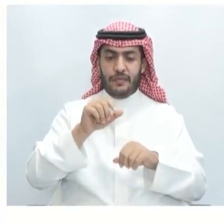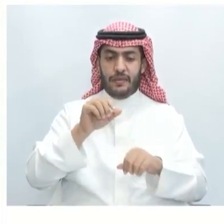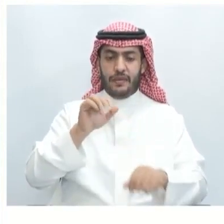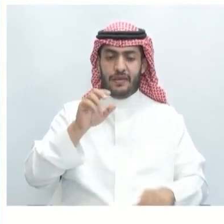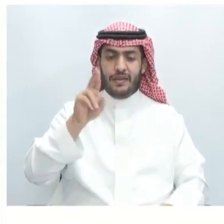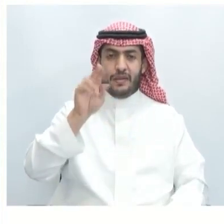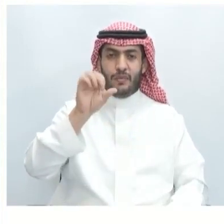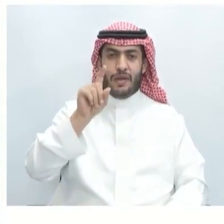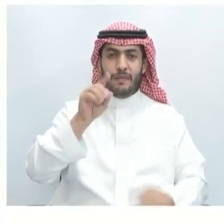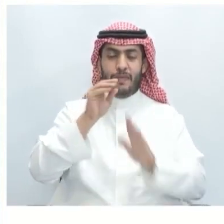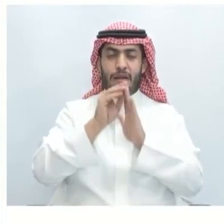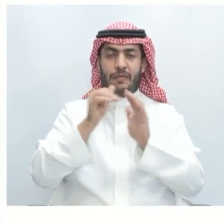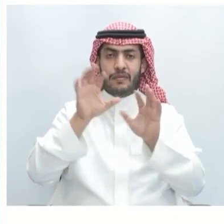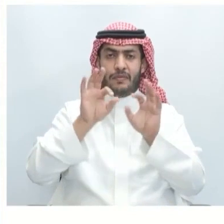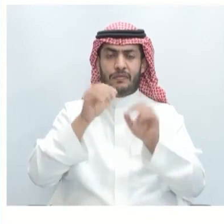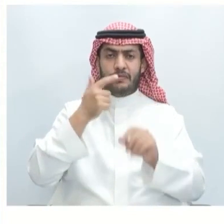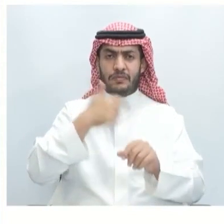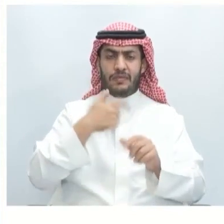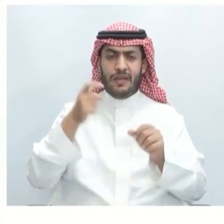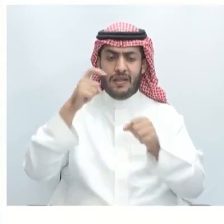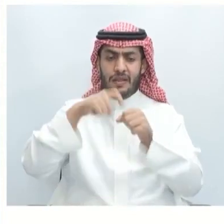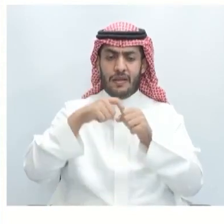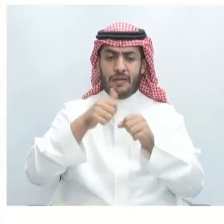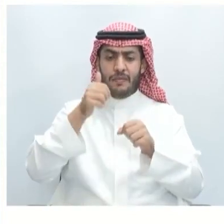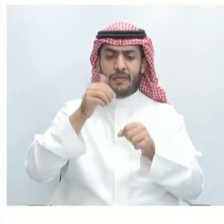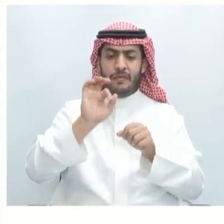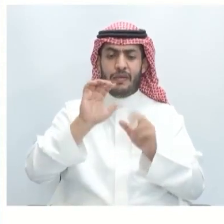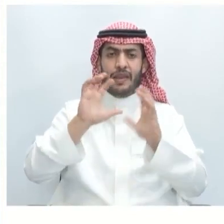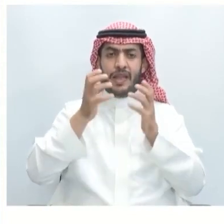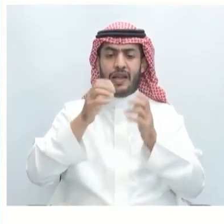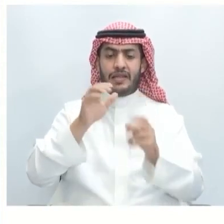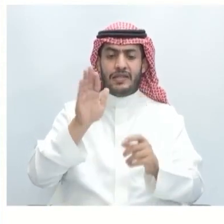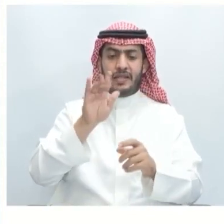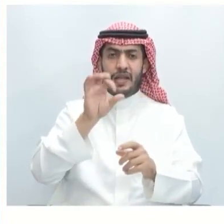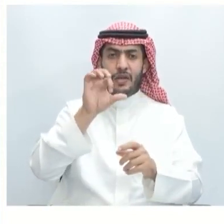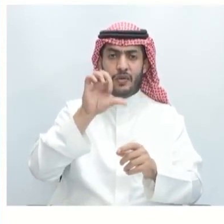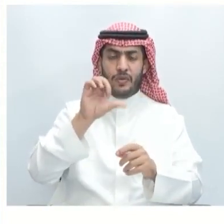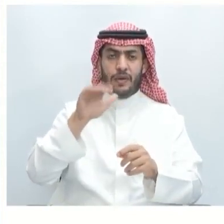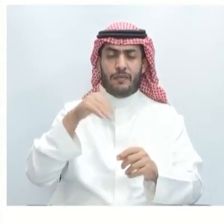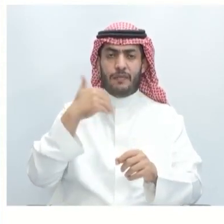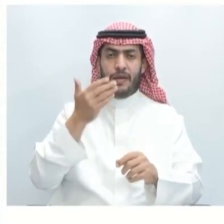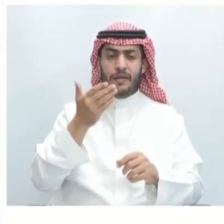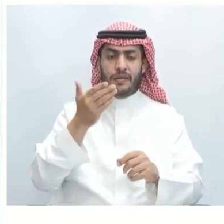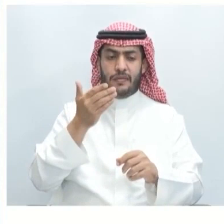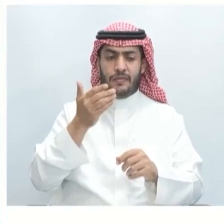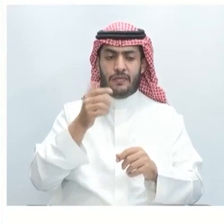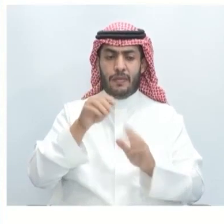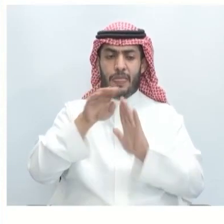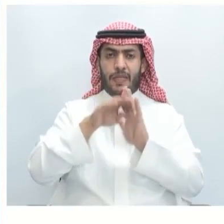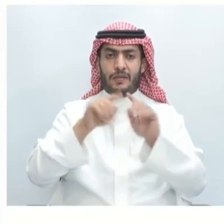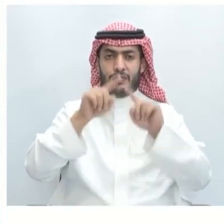ذلك تختار مجموعه التوقع الى ان تصل الى خيار اداره السيناريو بعد ذلك تظهر لديك